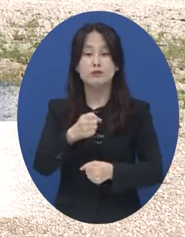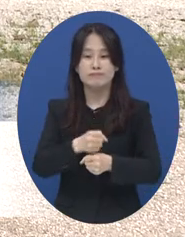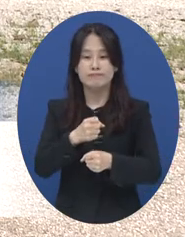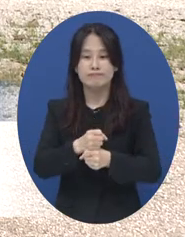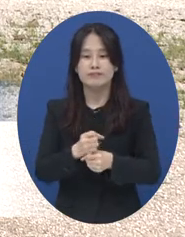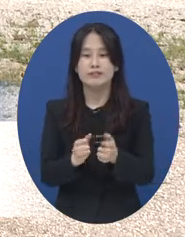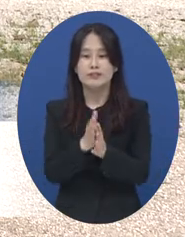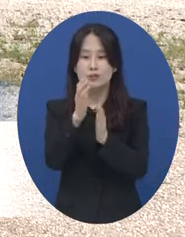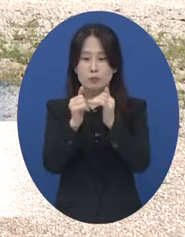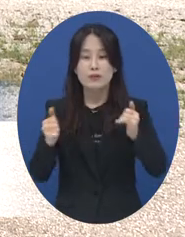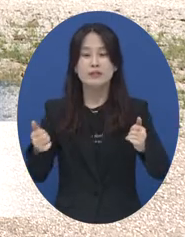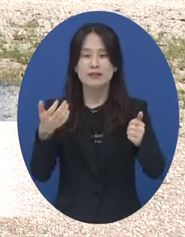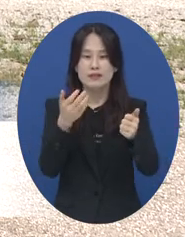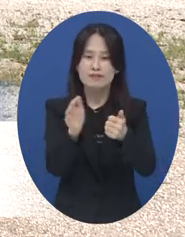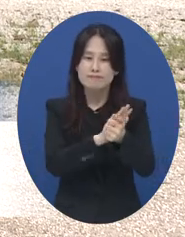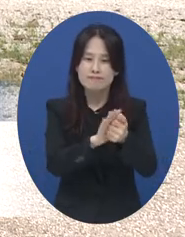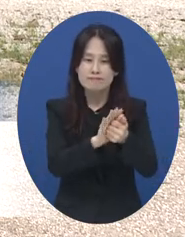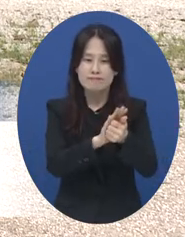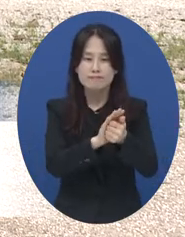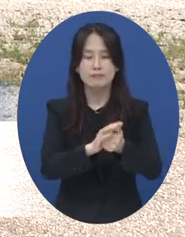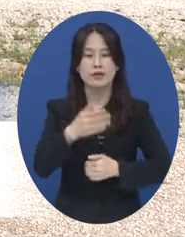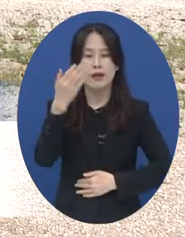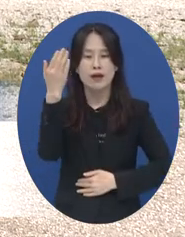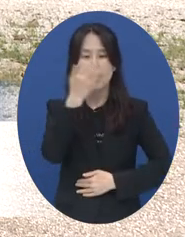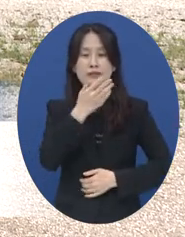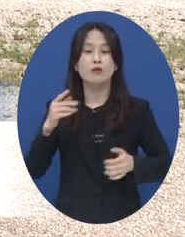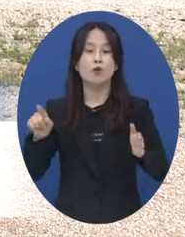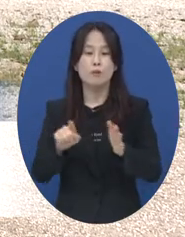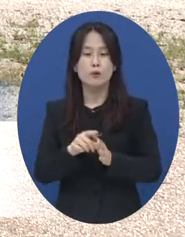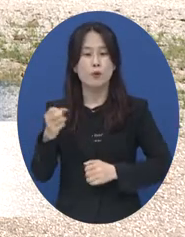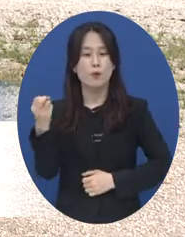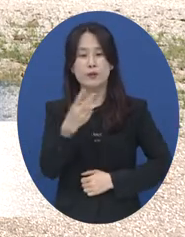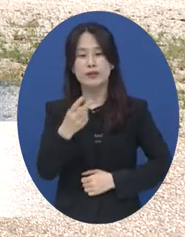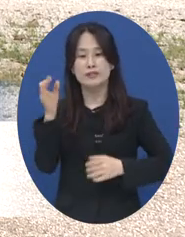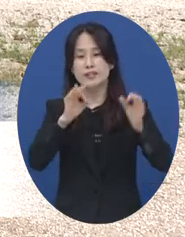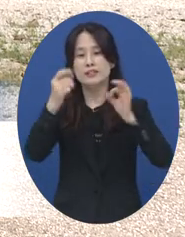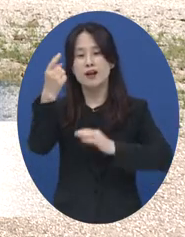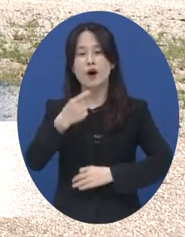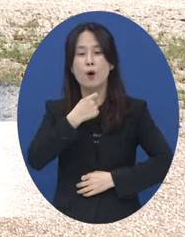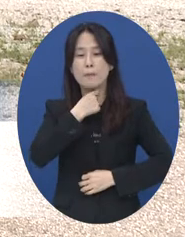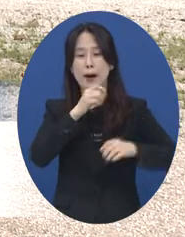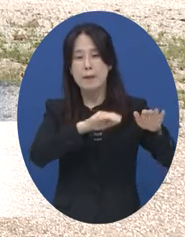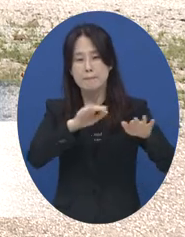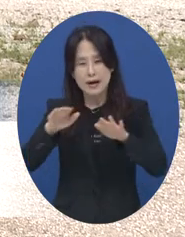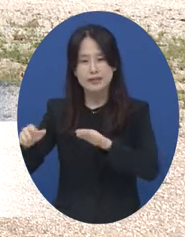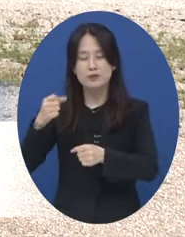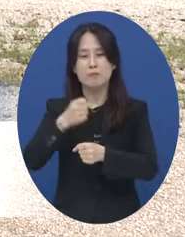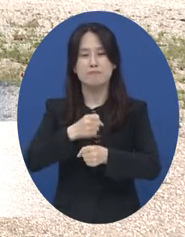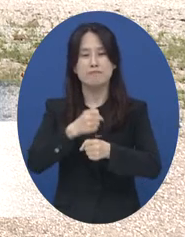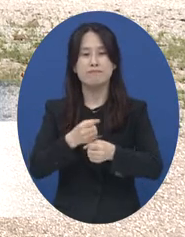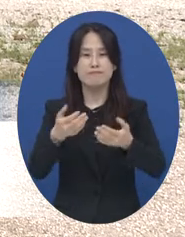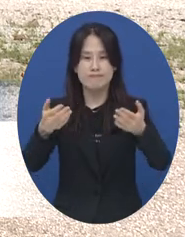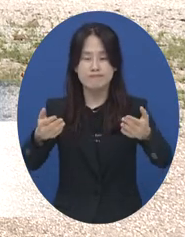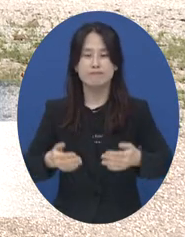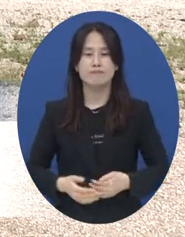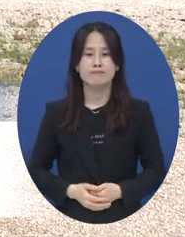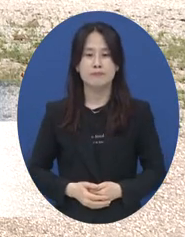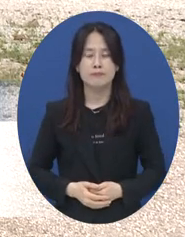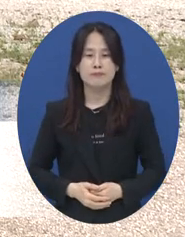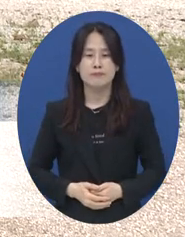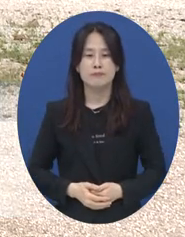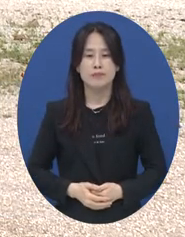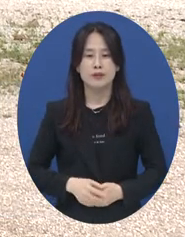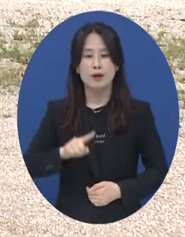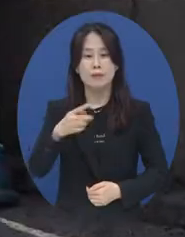단속하고 깨끗한 곳으로 만들고 도민들께 친절하게 대함으로써 깨끗하고 믿고 다시 찾고 싶은 그런